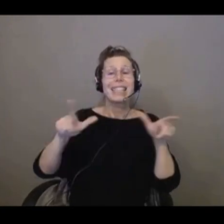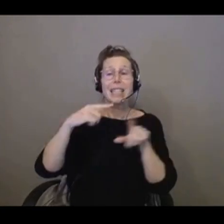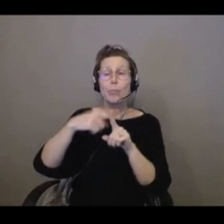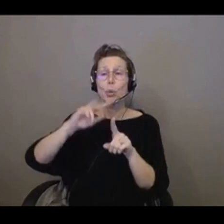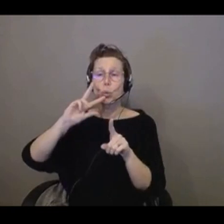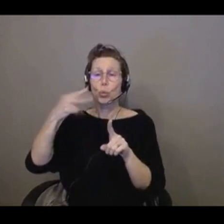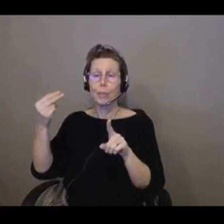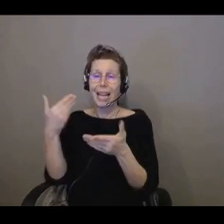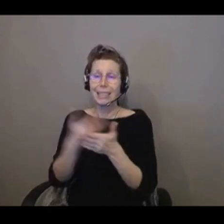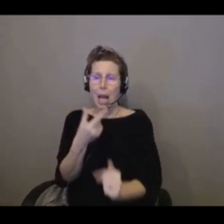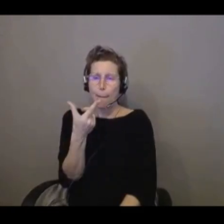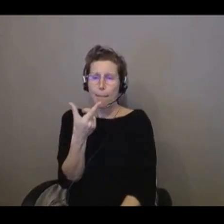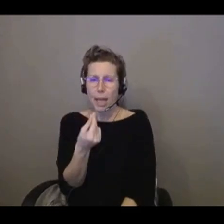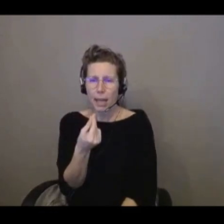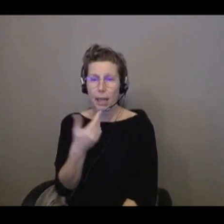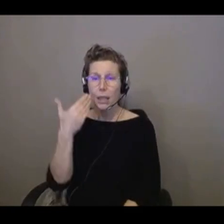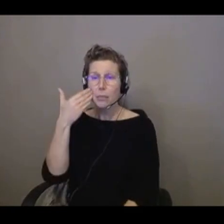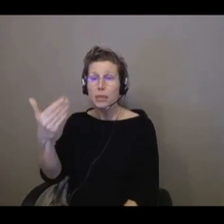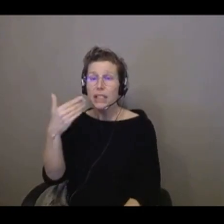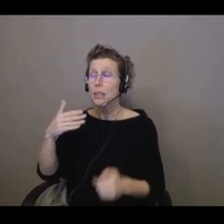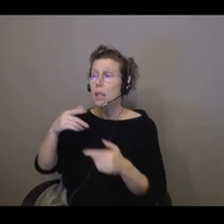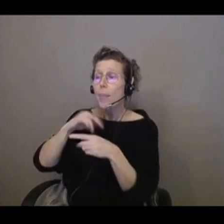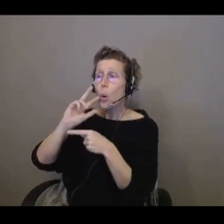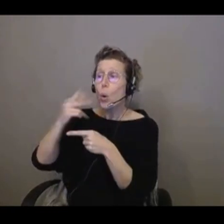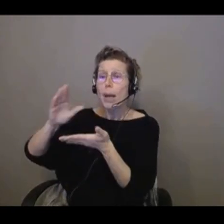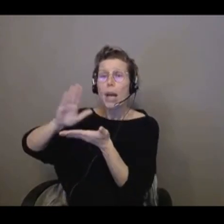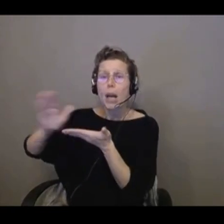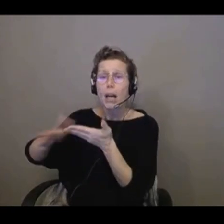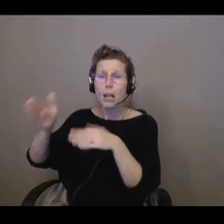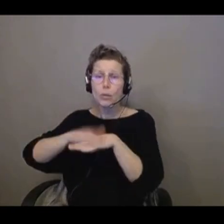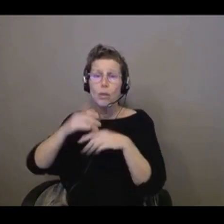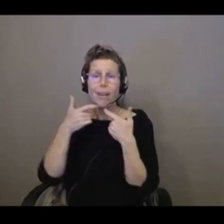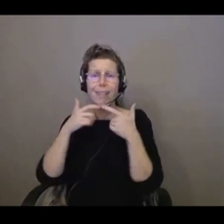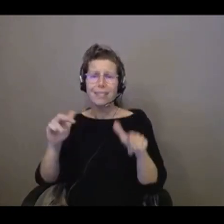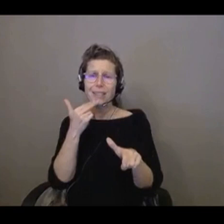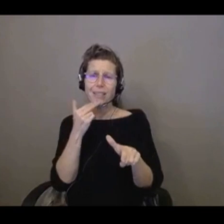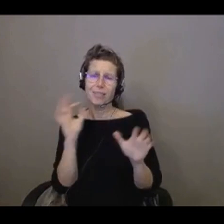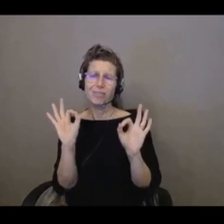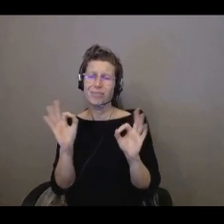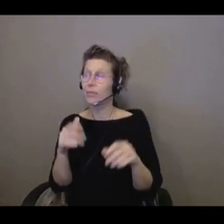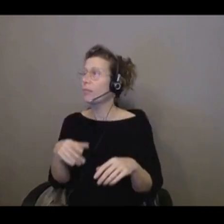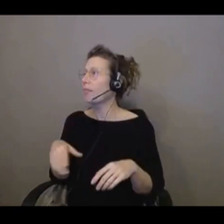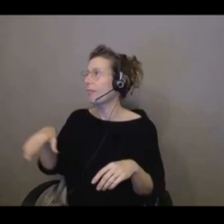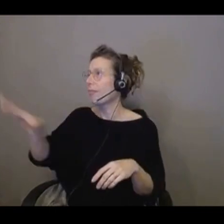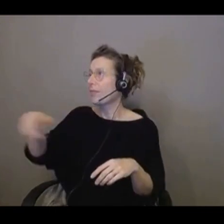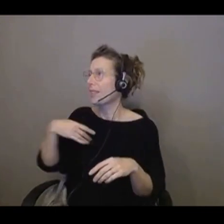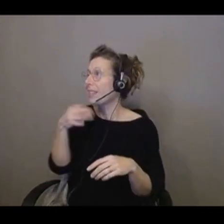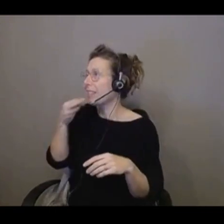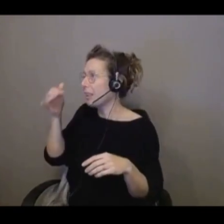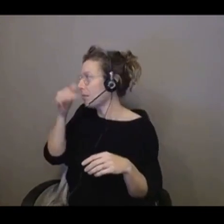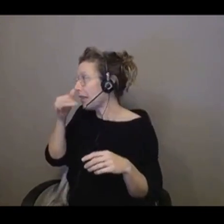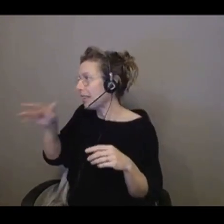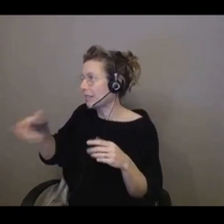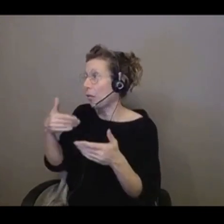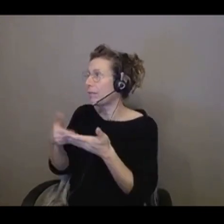n'arrivera pas à proposer une accessibilité de qualité. Non, je vais dire une bêtise. Vous y allez, on va continuer tous les deux tranquillement. Oui, laissez-les tranquilles. On a Anthony Martin-Smith qui